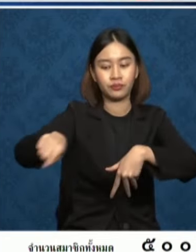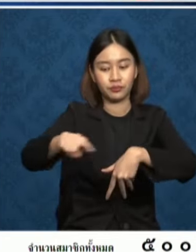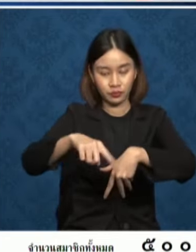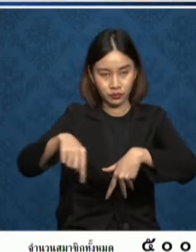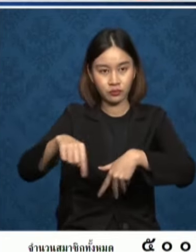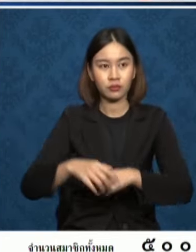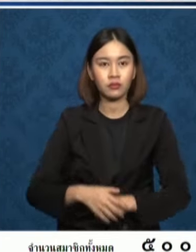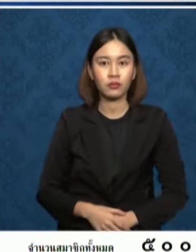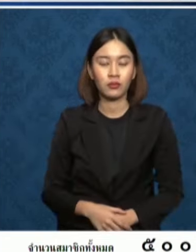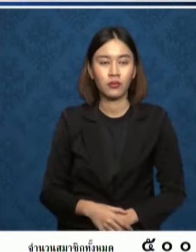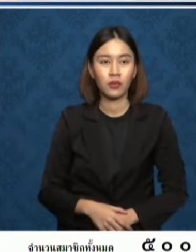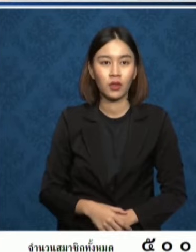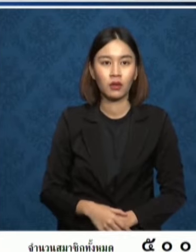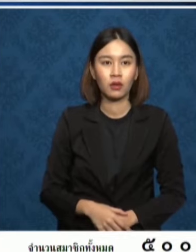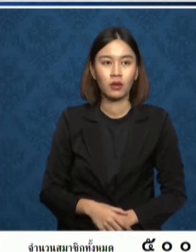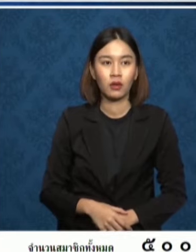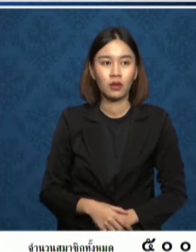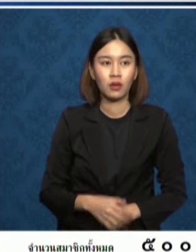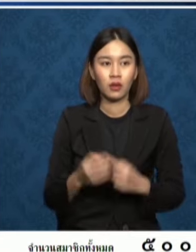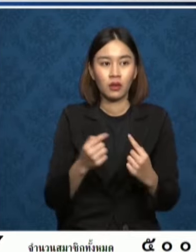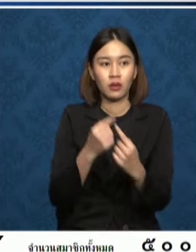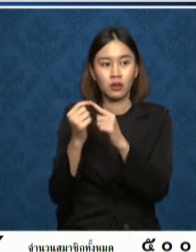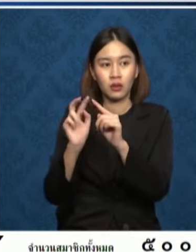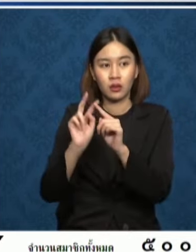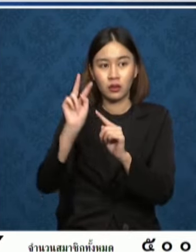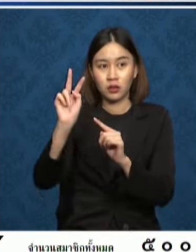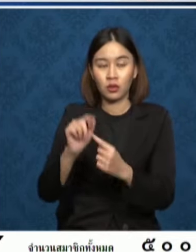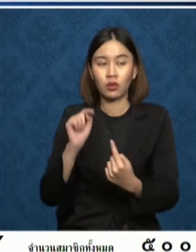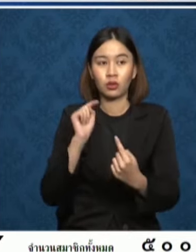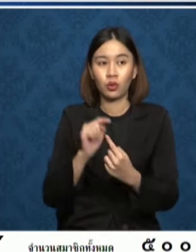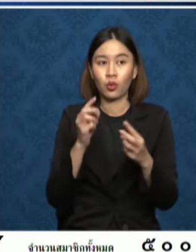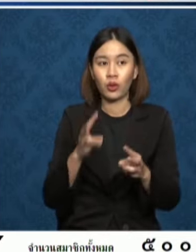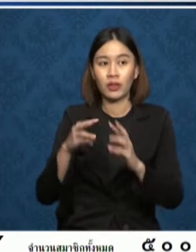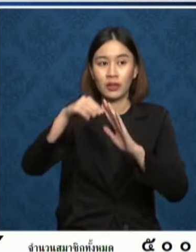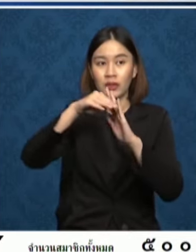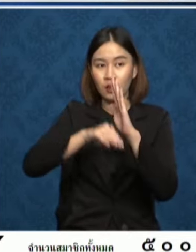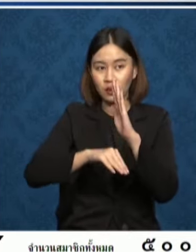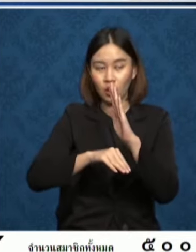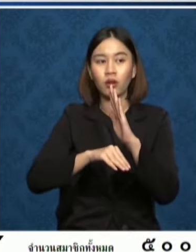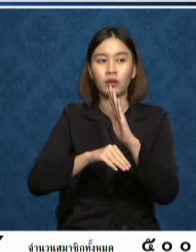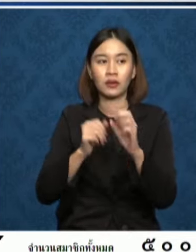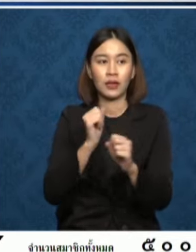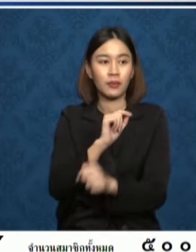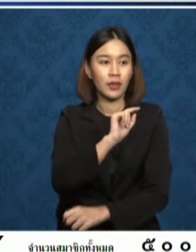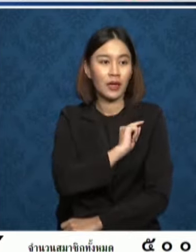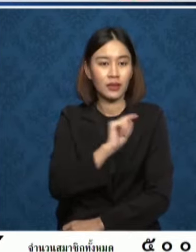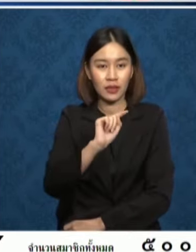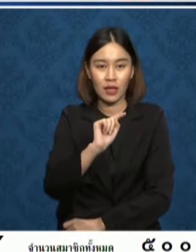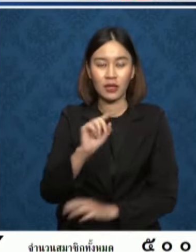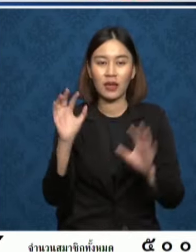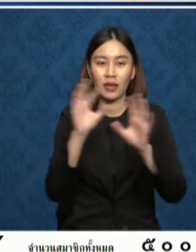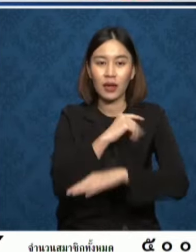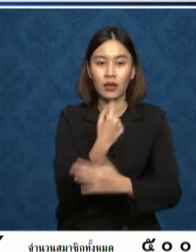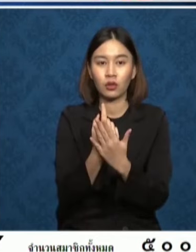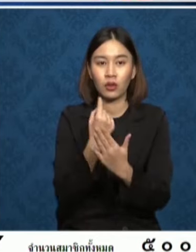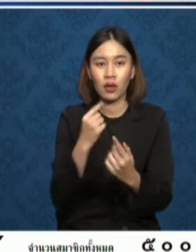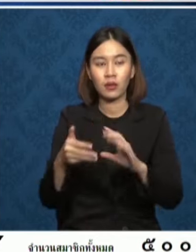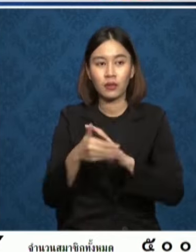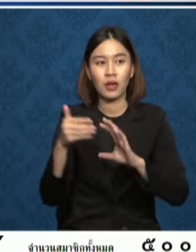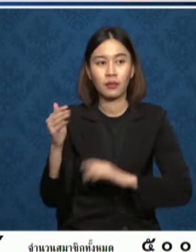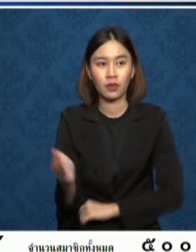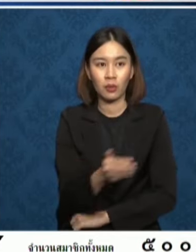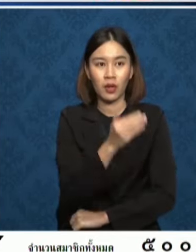นะครับประการที่ 2ก็คือกลไกที่ทำหน้าที่เป็นตัวแทนสไลด์